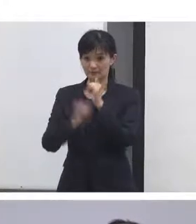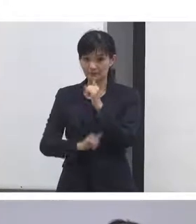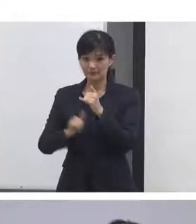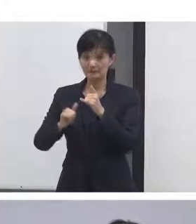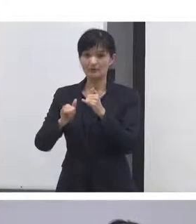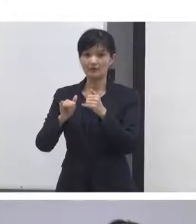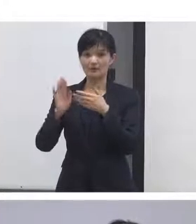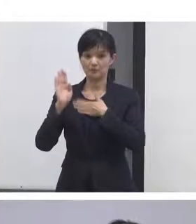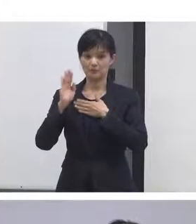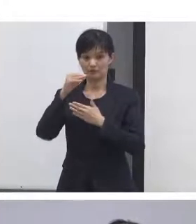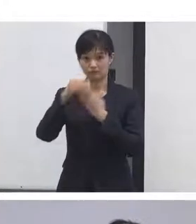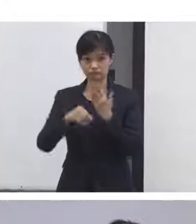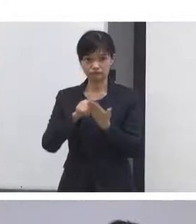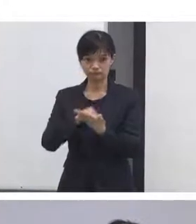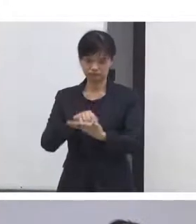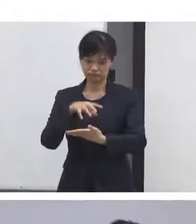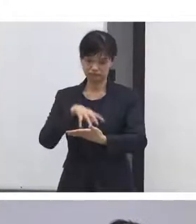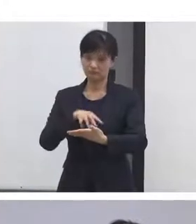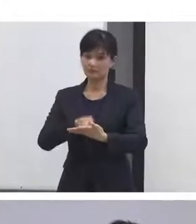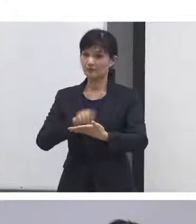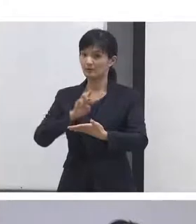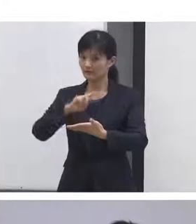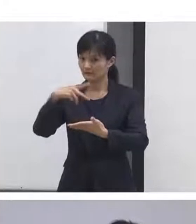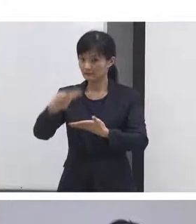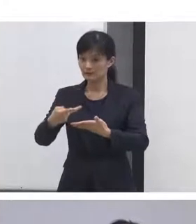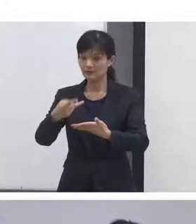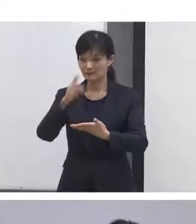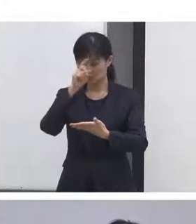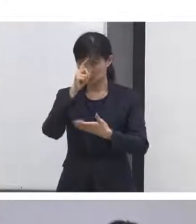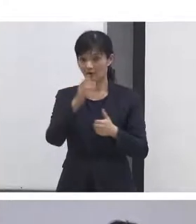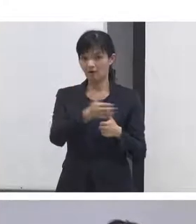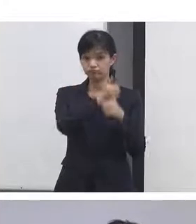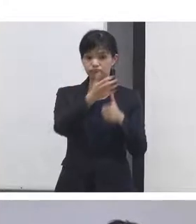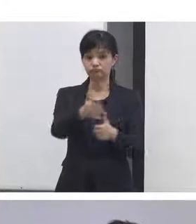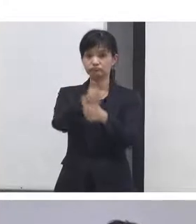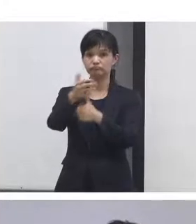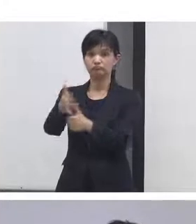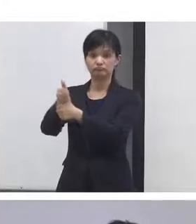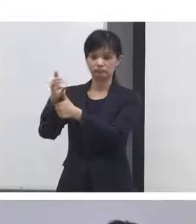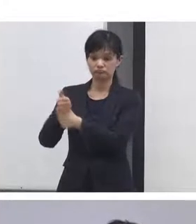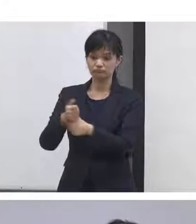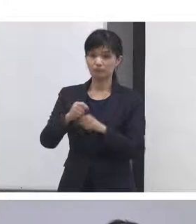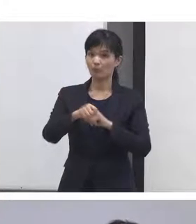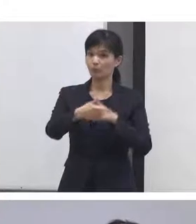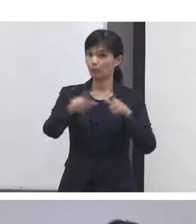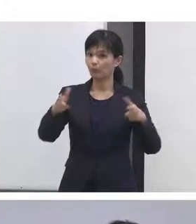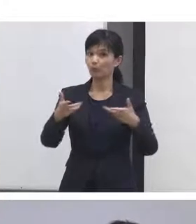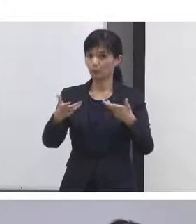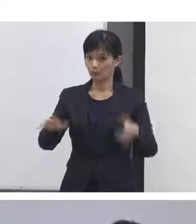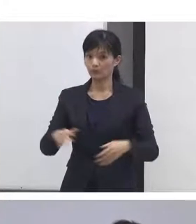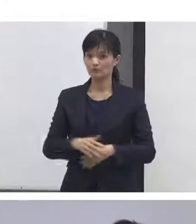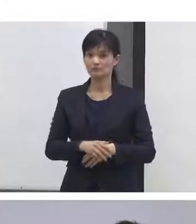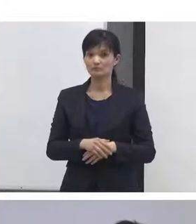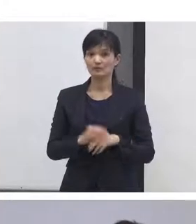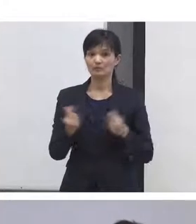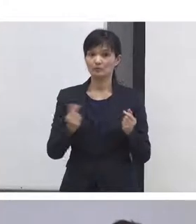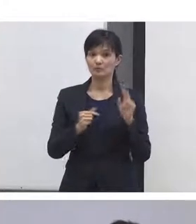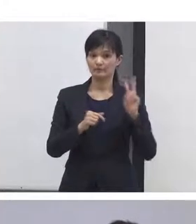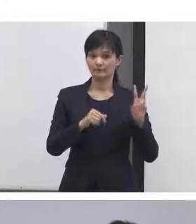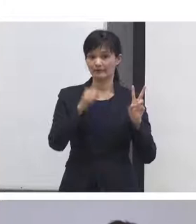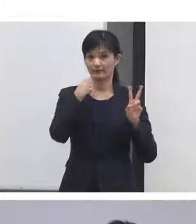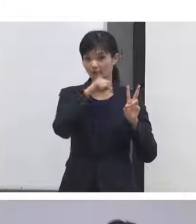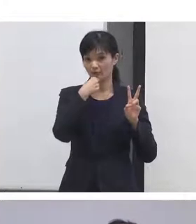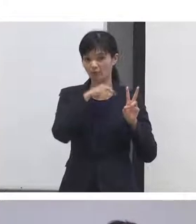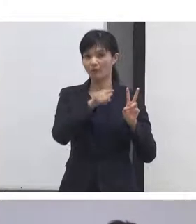我们也改成说是多中心。那在多中心的状态下，其实像 VTaiwan 有 VTaiwan 的成员，然